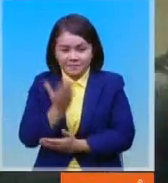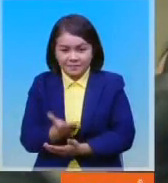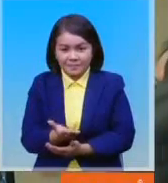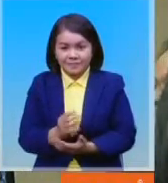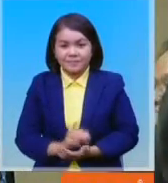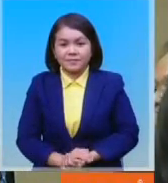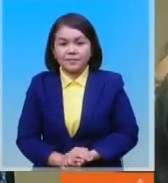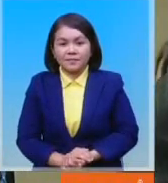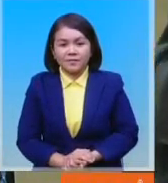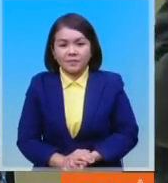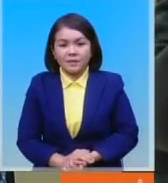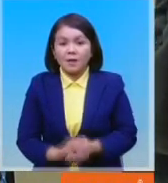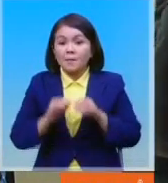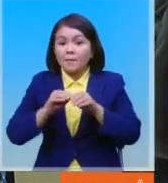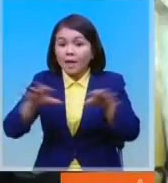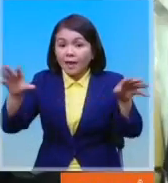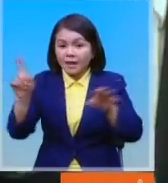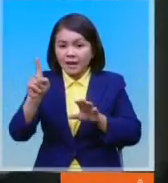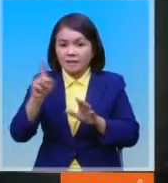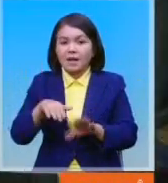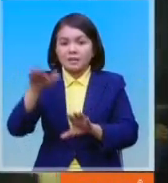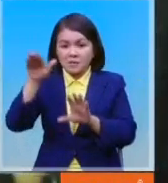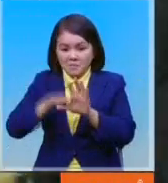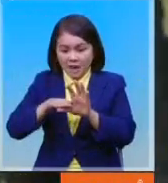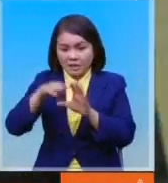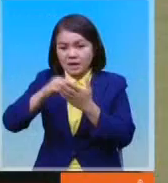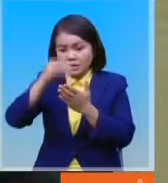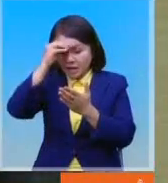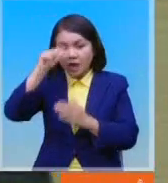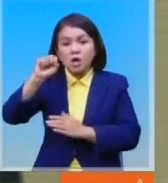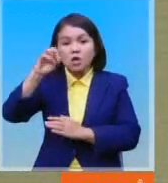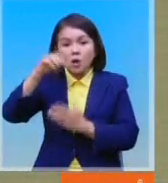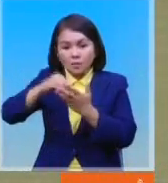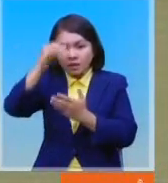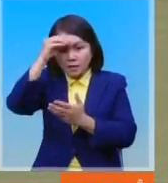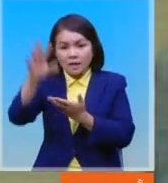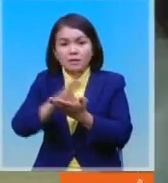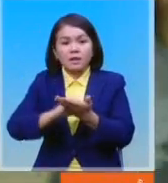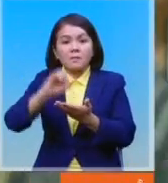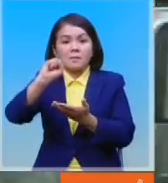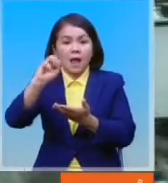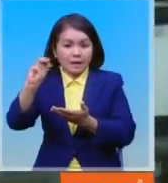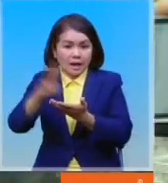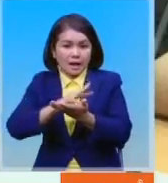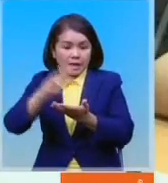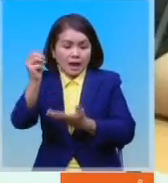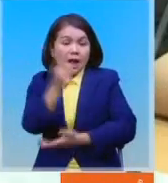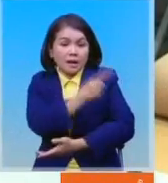ยตามที่มีการเปิดรับสมัครคัดเลือกกลางบุคลากรเข้าศึกษาในสถาบันอุดมศึกษาปีการศึ